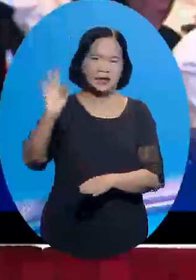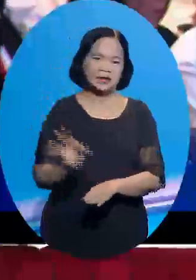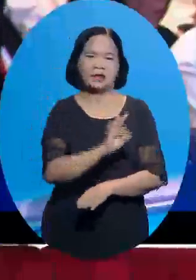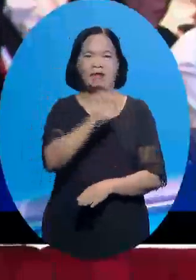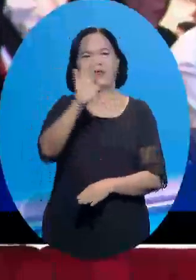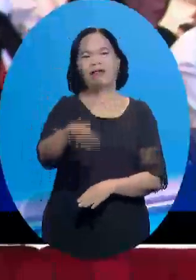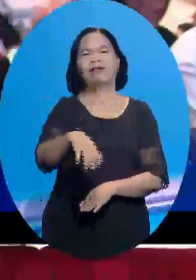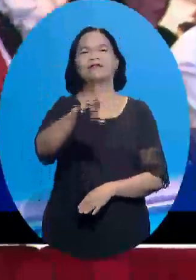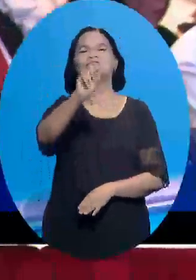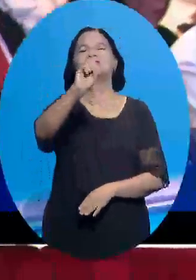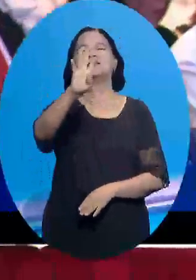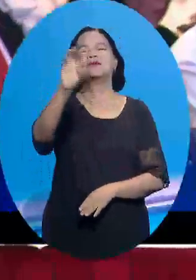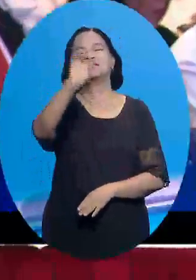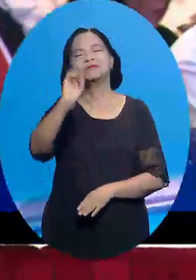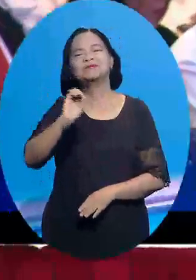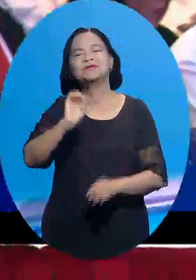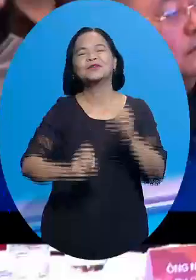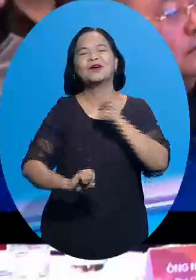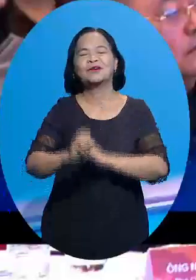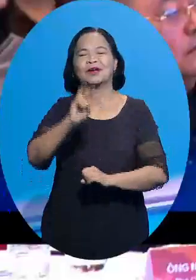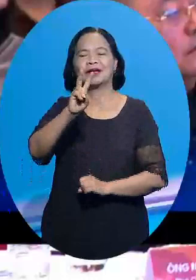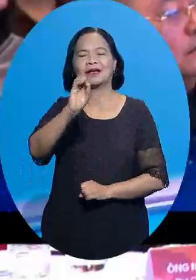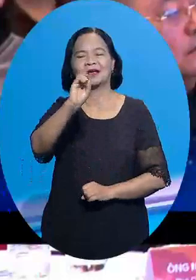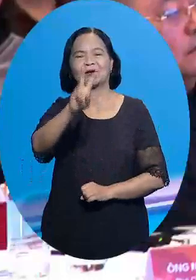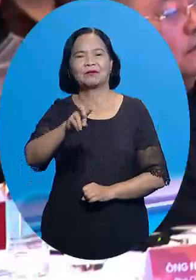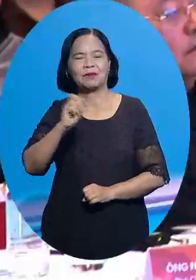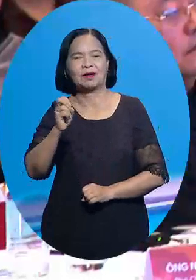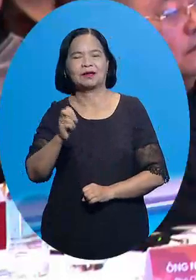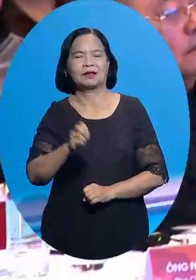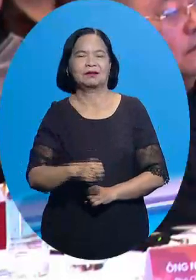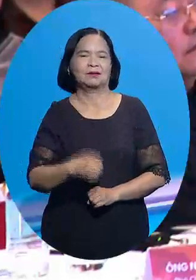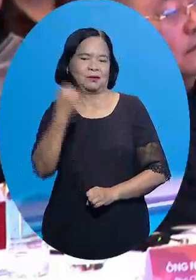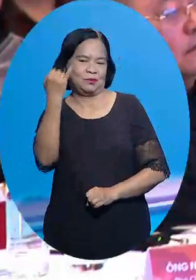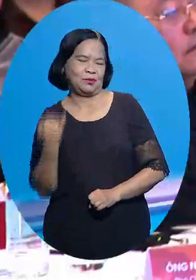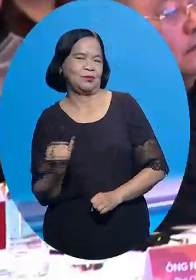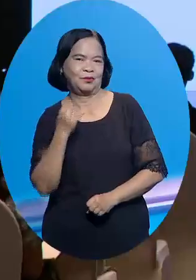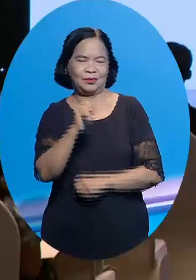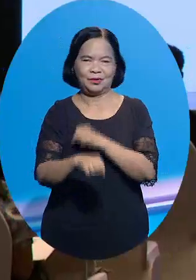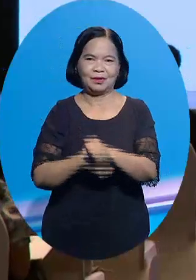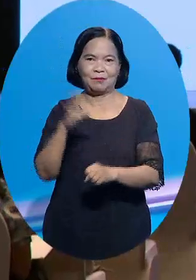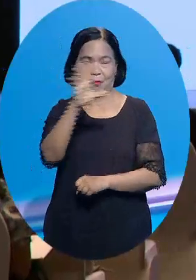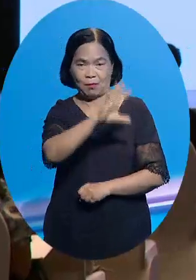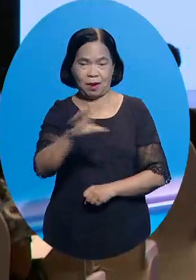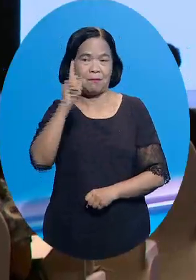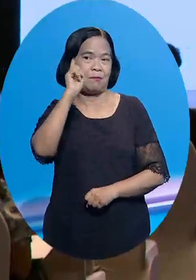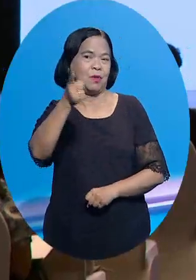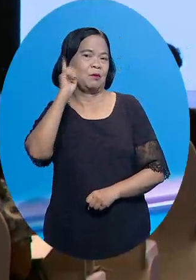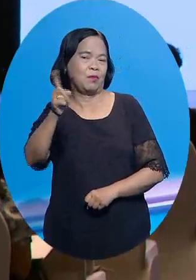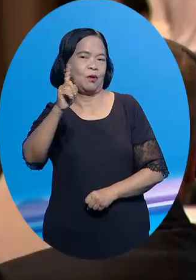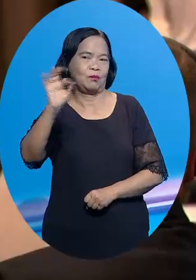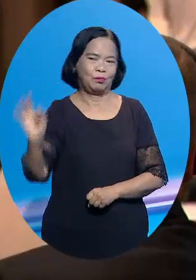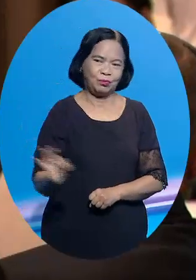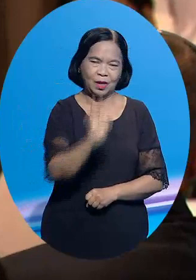14% so với thực hiện của năm 2022 dư nợ tín dụng đến cuối năm nay dự kiến Đạt 511.297 tỷ đồng